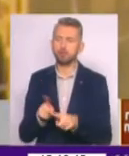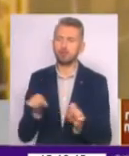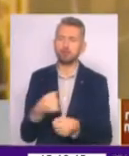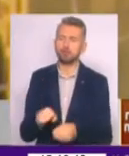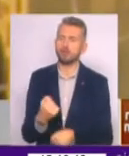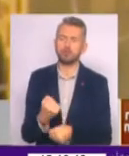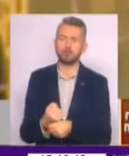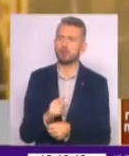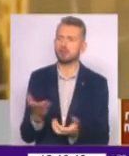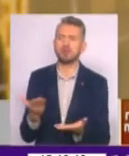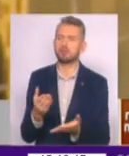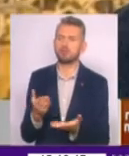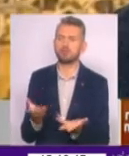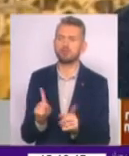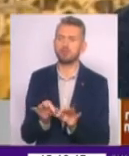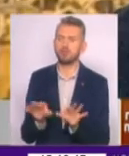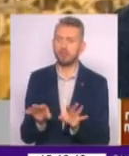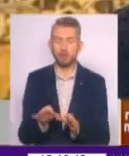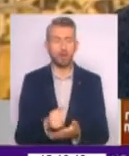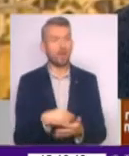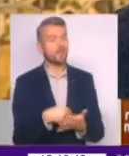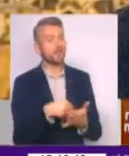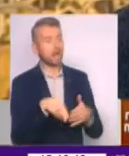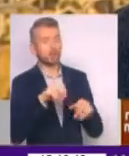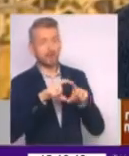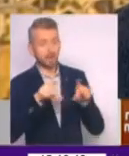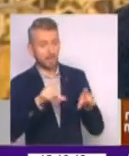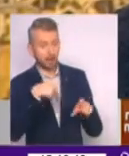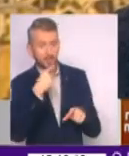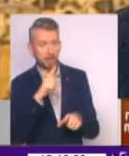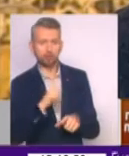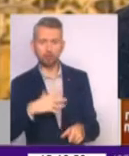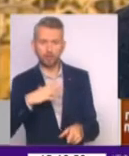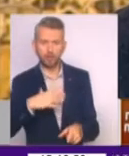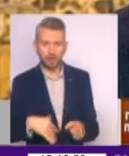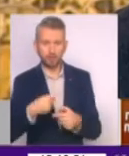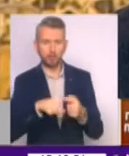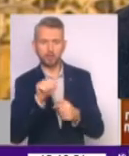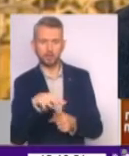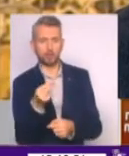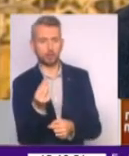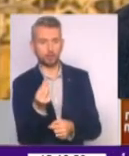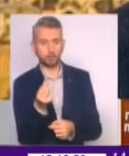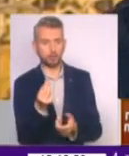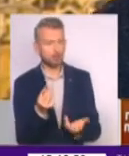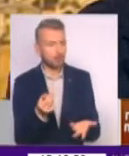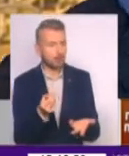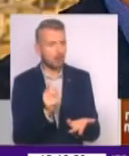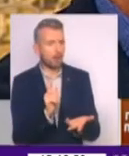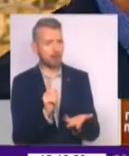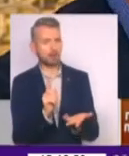зробити? Ну, фінансовий департамент каже про те, що доведеться повернути кошти. Але,